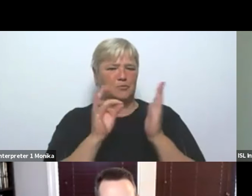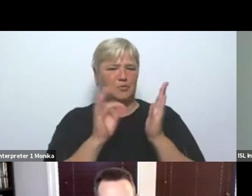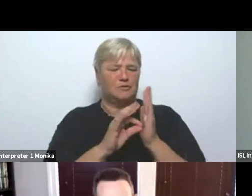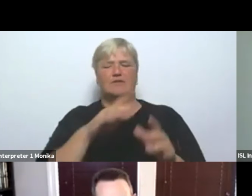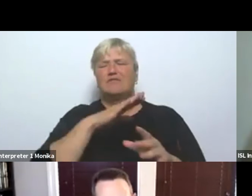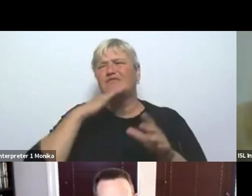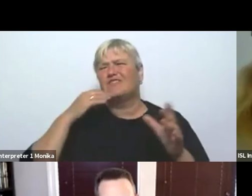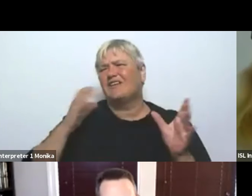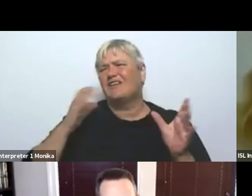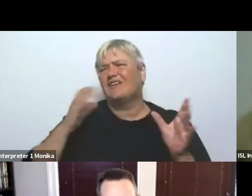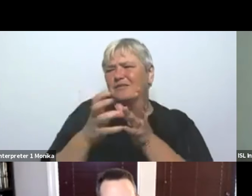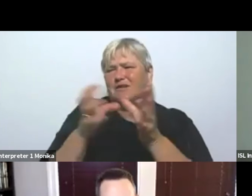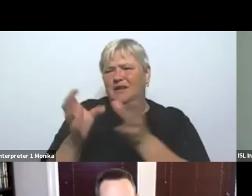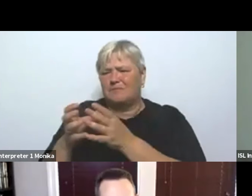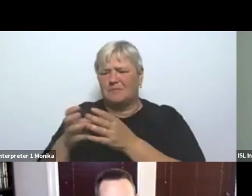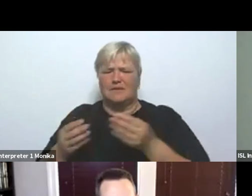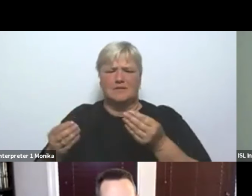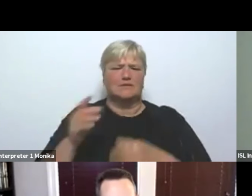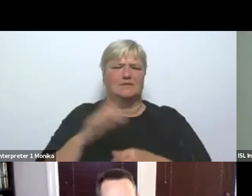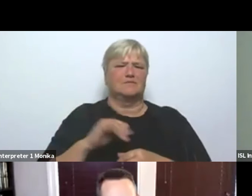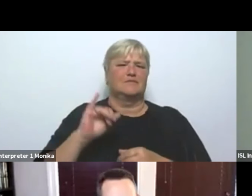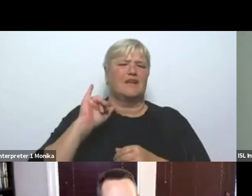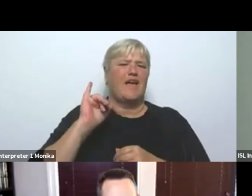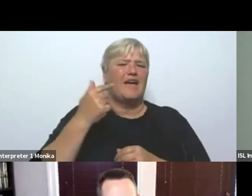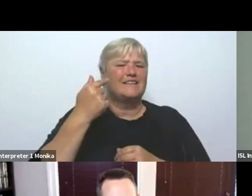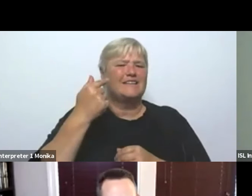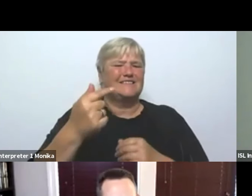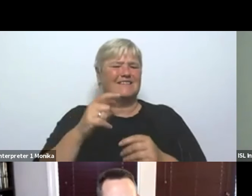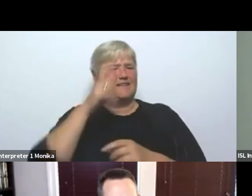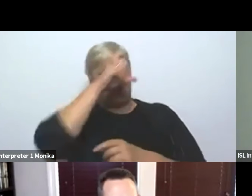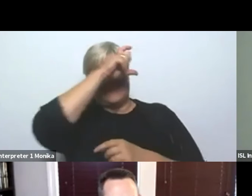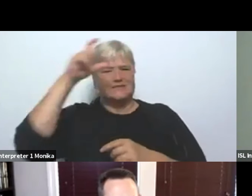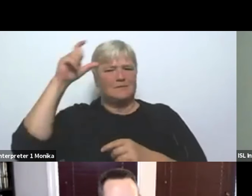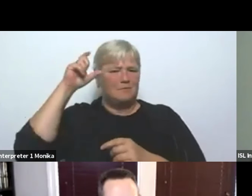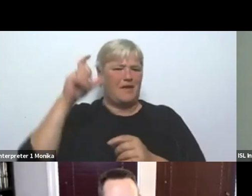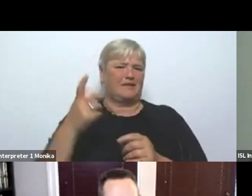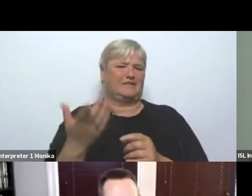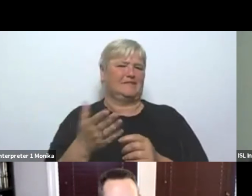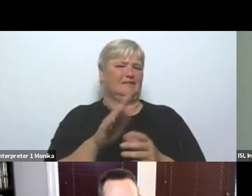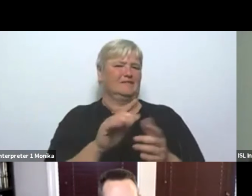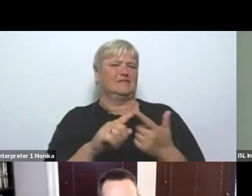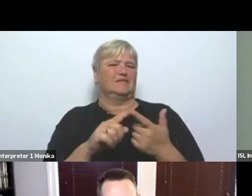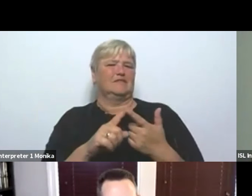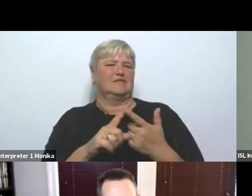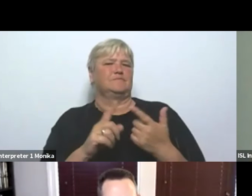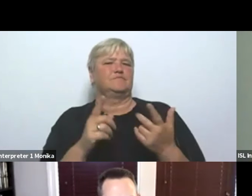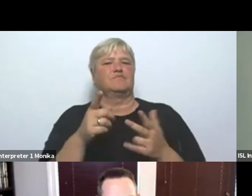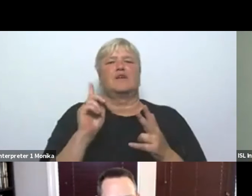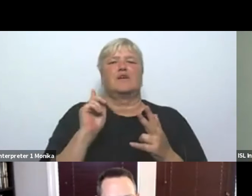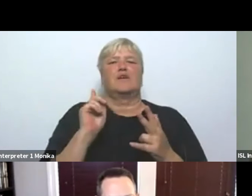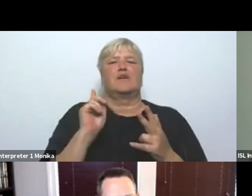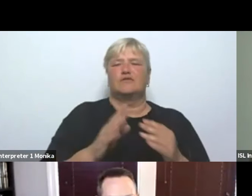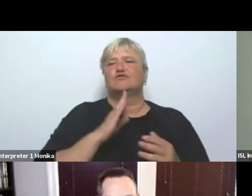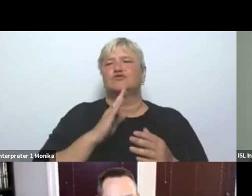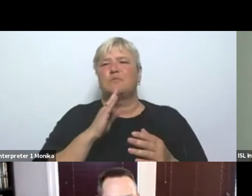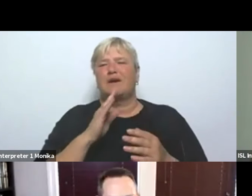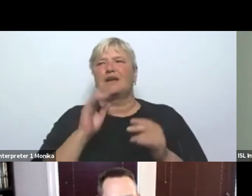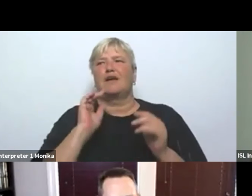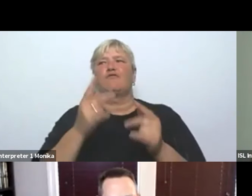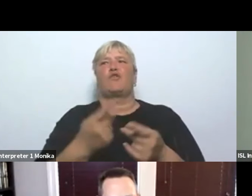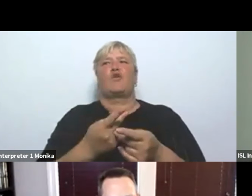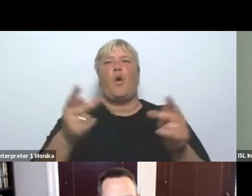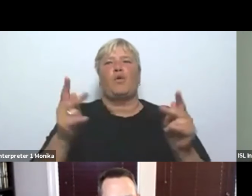Gremien, beispielsweise im IT-Expertengremium des European Disability Forum. Er ist Speaker auf Konferenzen. Er